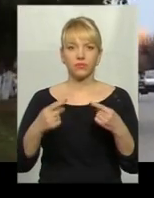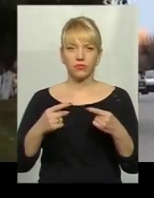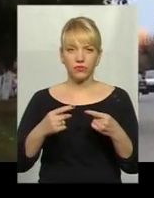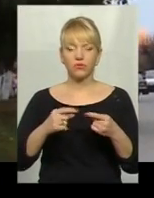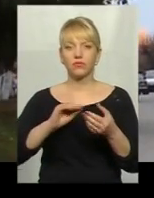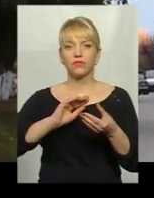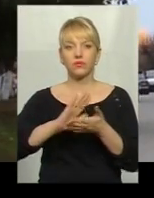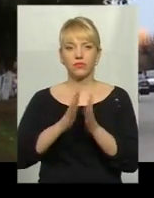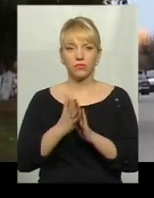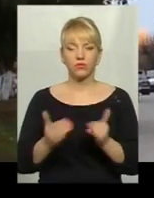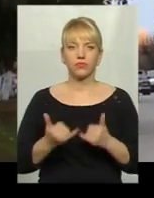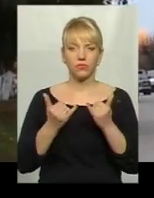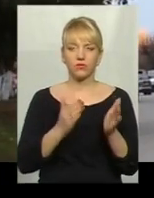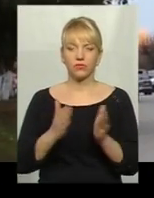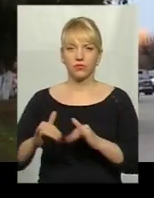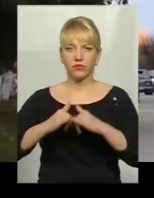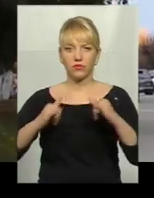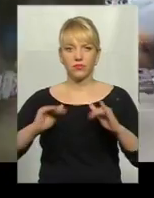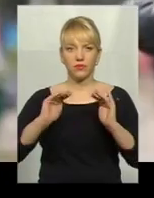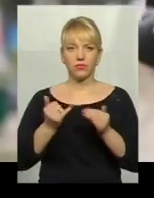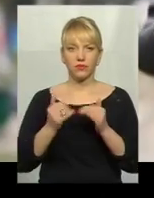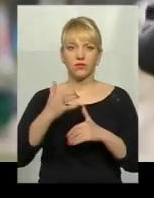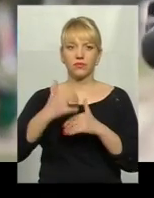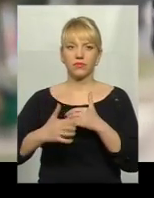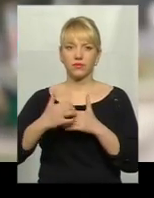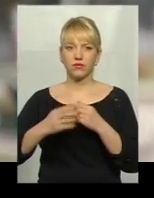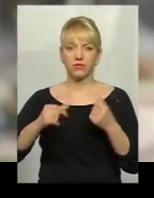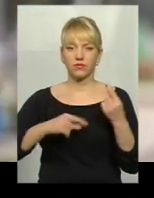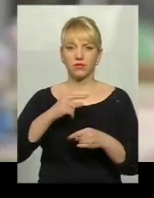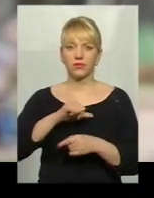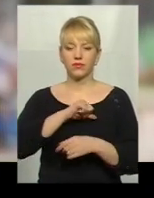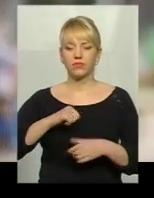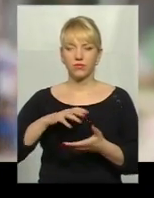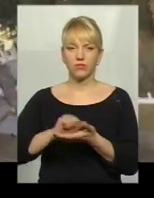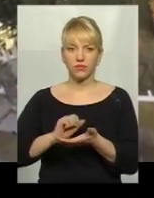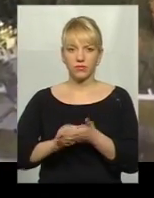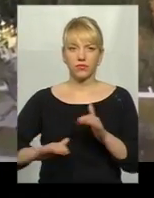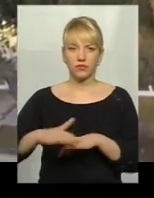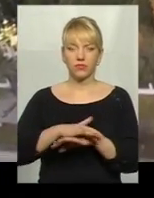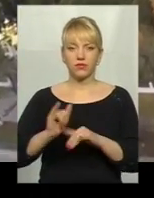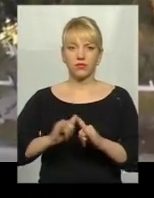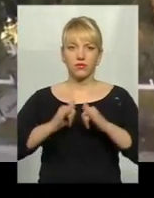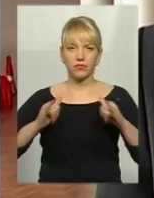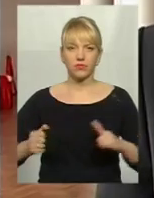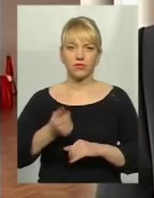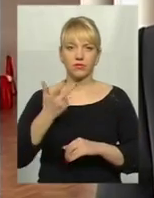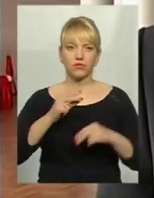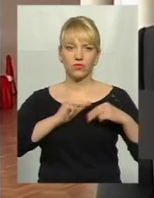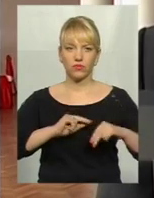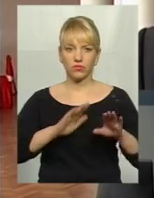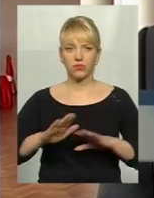стабільного розвитку малого і середнього бізнесу, самозайнятість населення та збільшення кількості робочих місць.